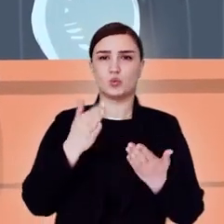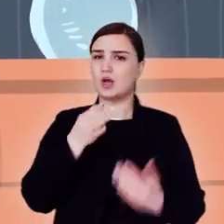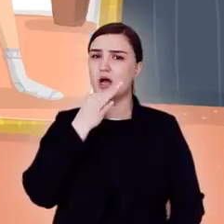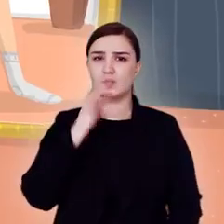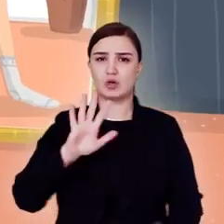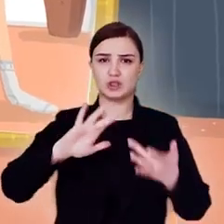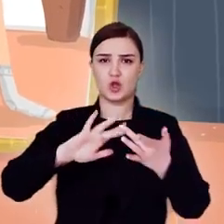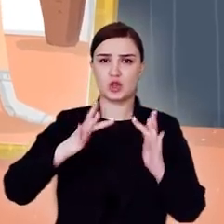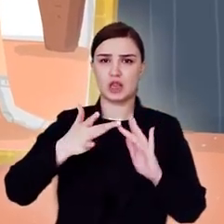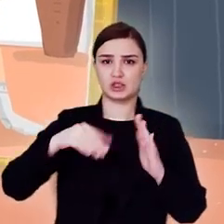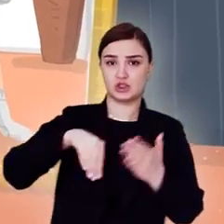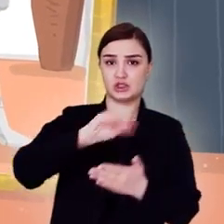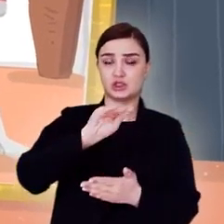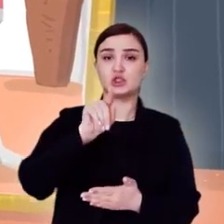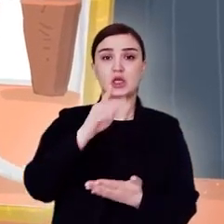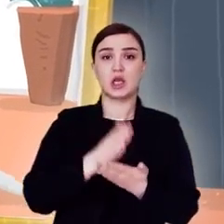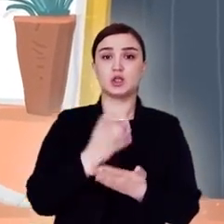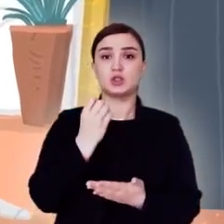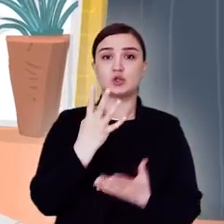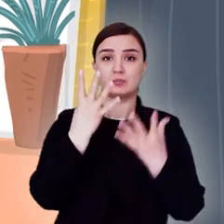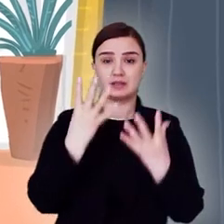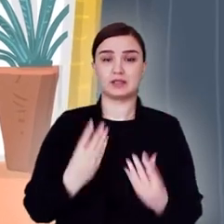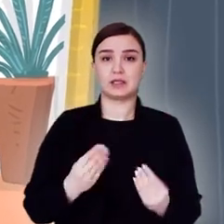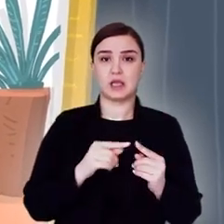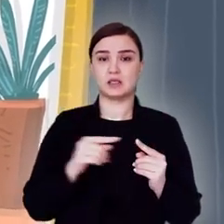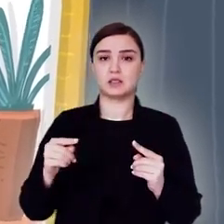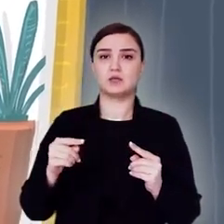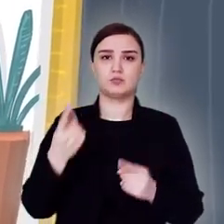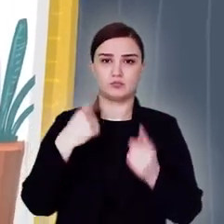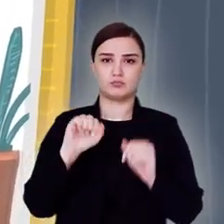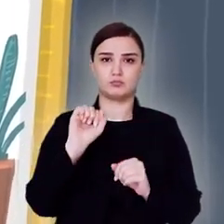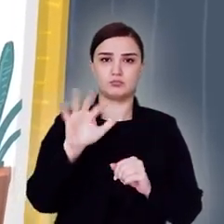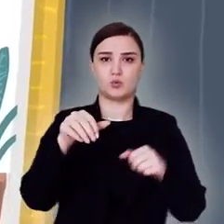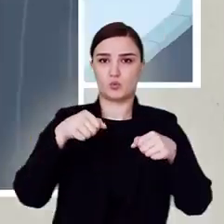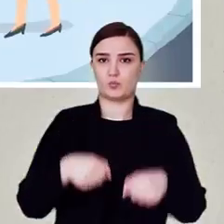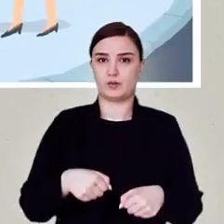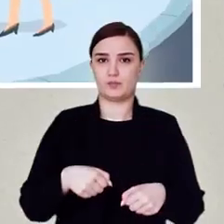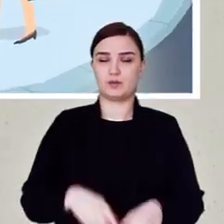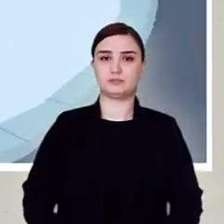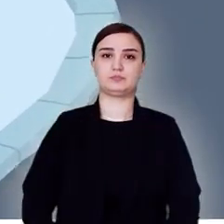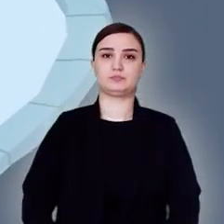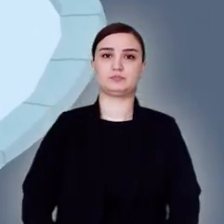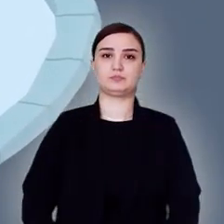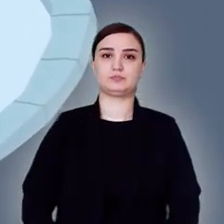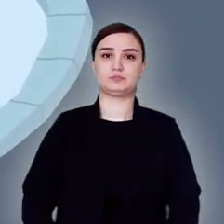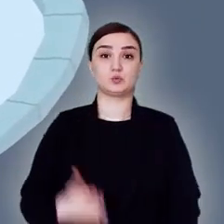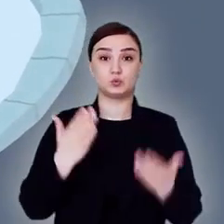თუ არ მოგეწონა ონლაინ შენაძენი, შენ გაქვს 14 დღიანი უპირობო დაბრუნების უფლება.